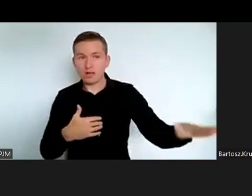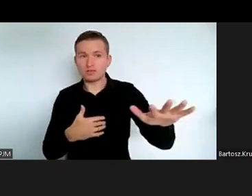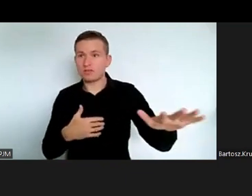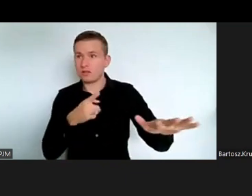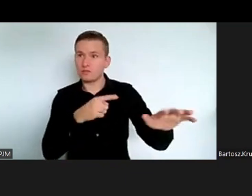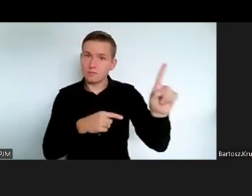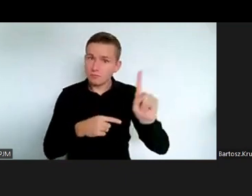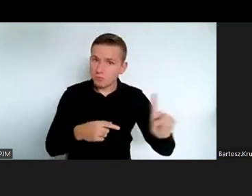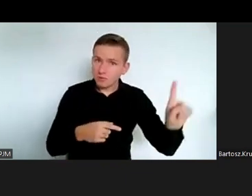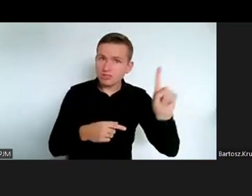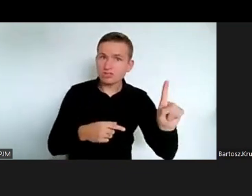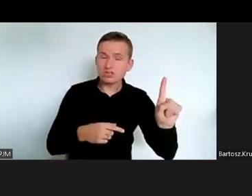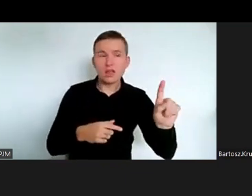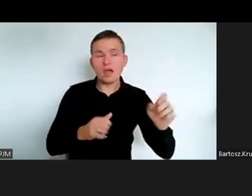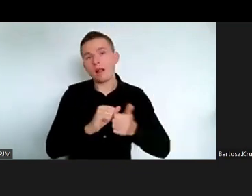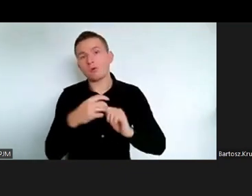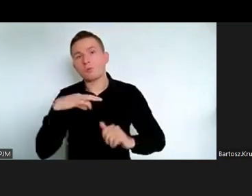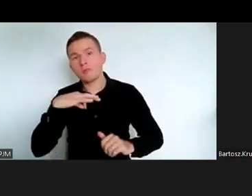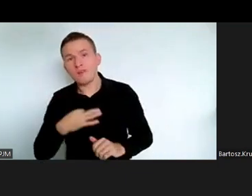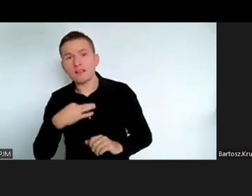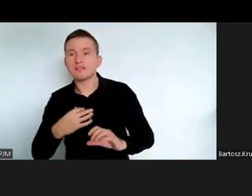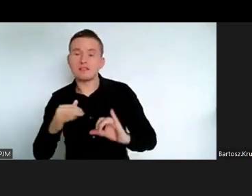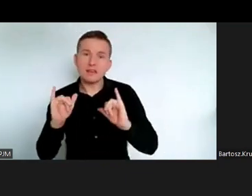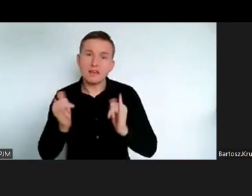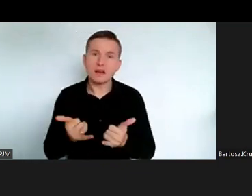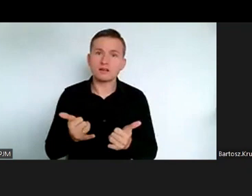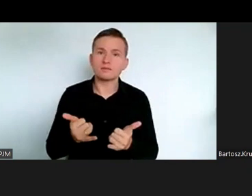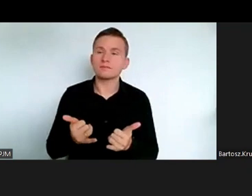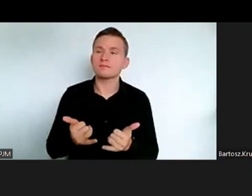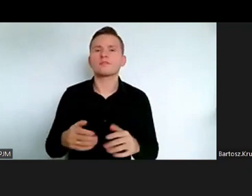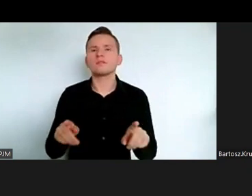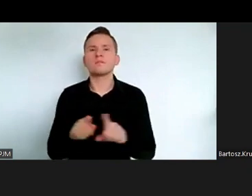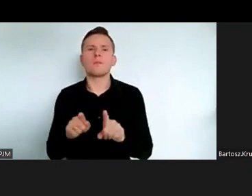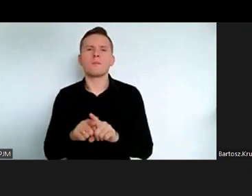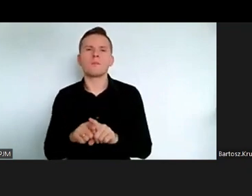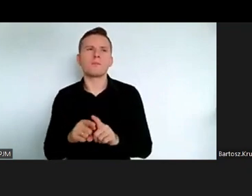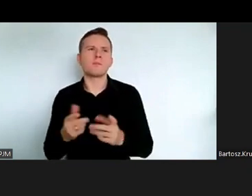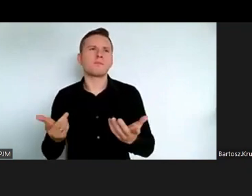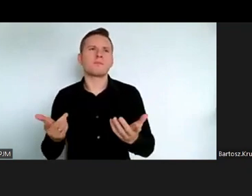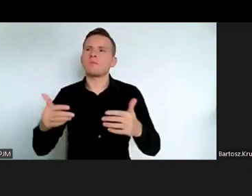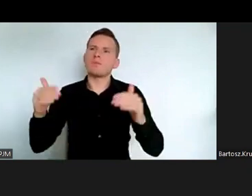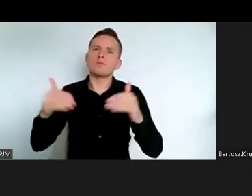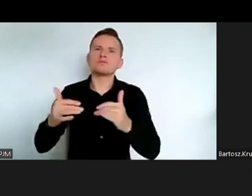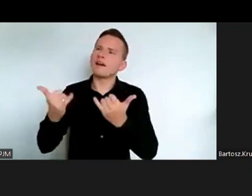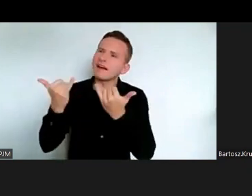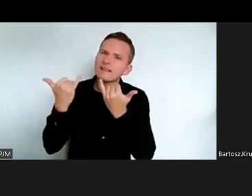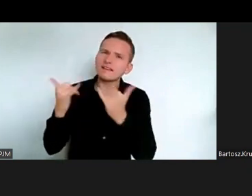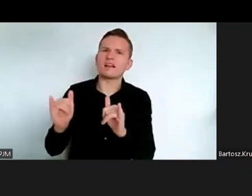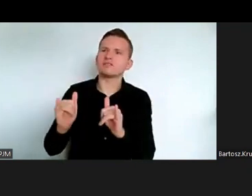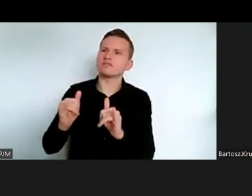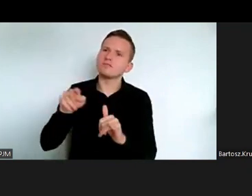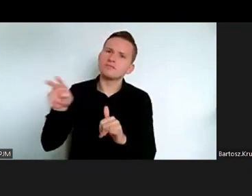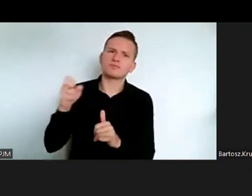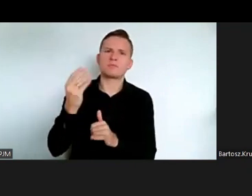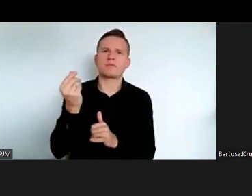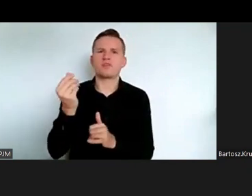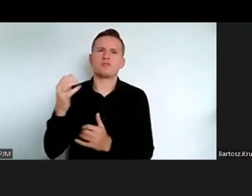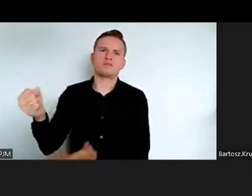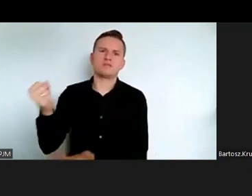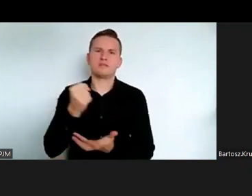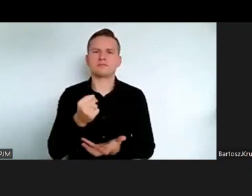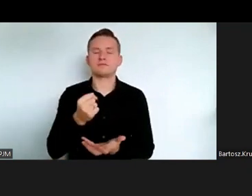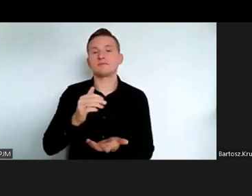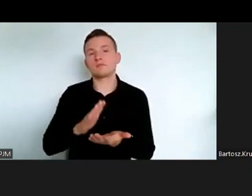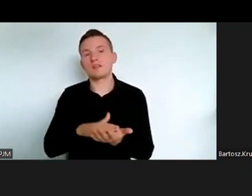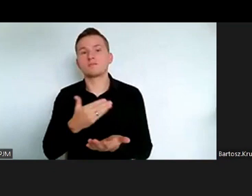publicznym, na ile nie i czy są jakieś inne możliwości pozyskania finansowania, być może chociażby w